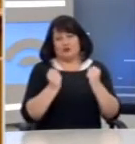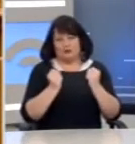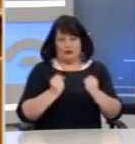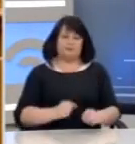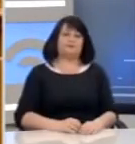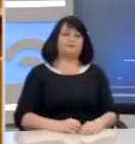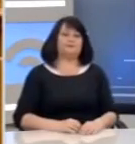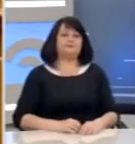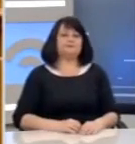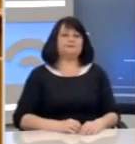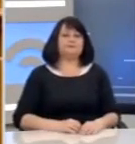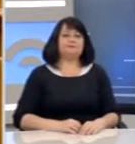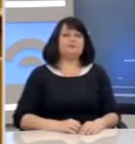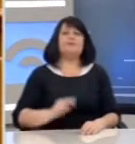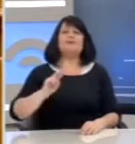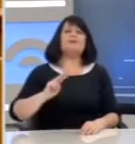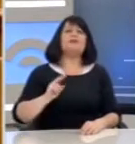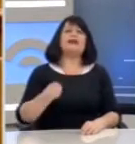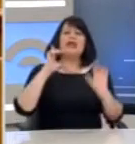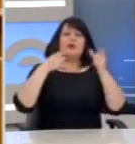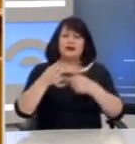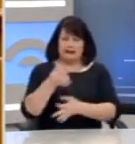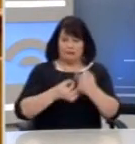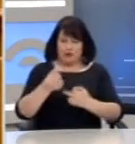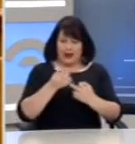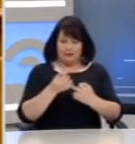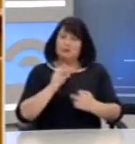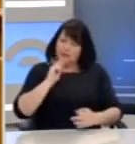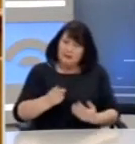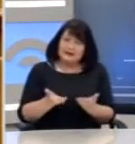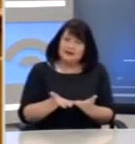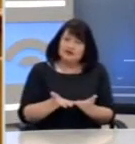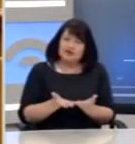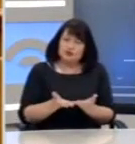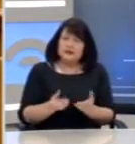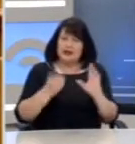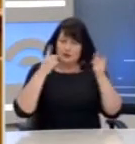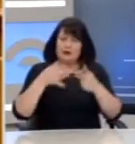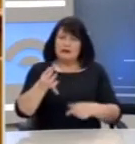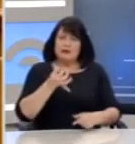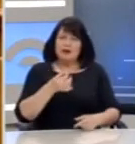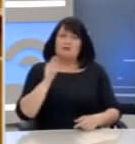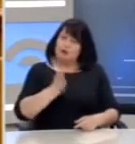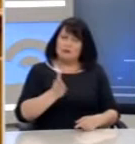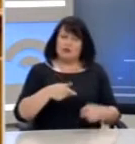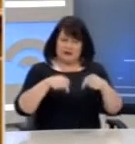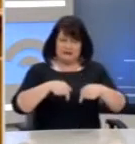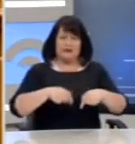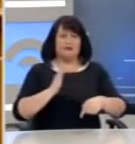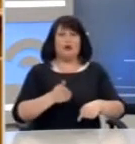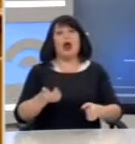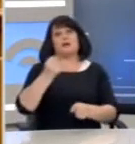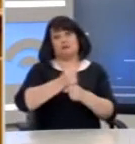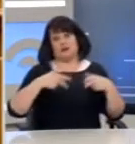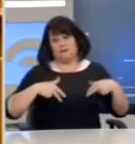στην θέση της αξιωματικής αντιπολίτευσης. Η αξιωματική αντιπολίτευση λοιπόν ισχυρίζεται ότι μπορεί σήμερα, αν ήταν